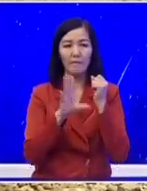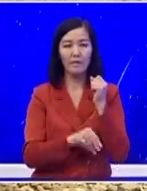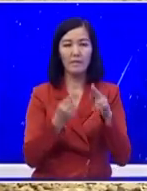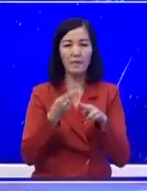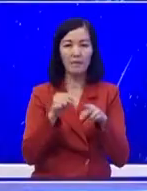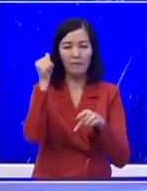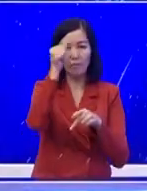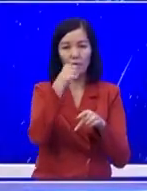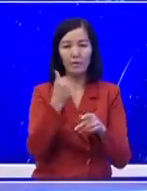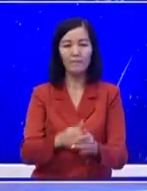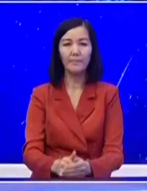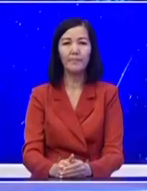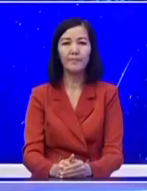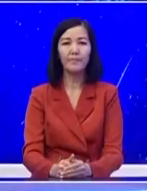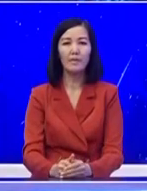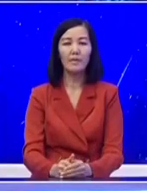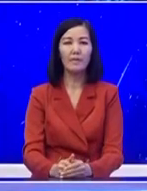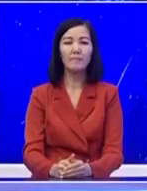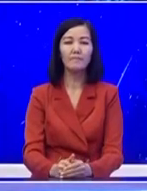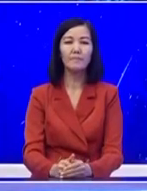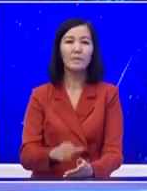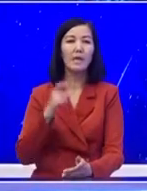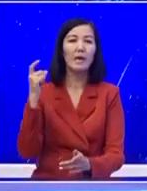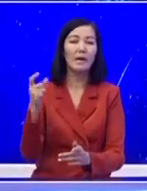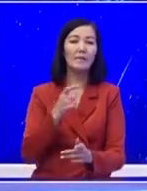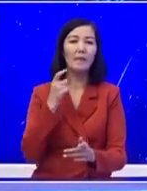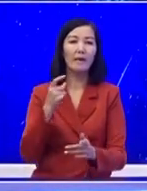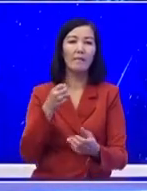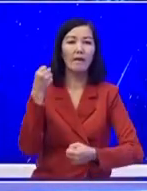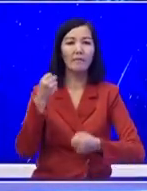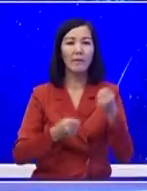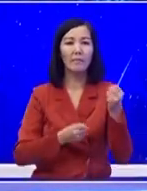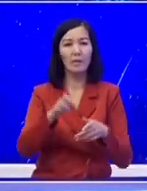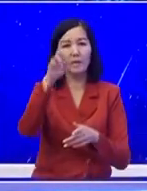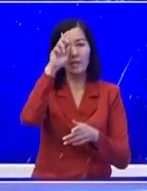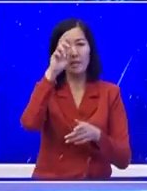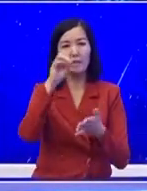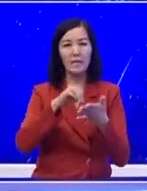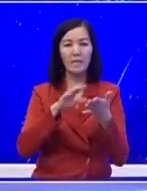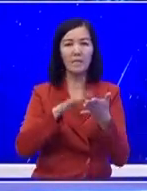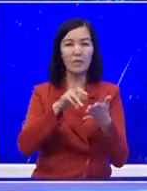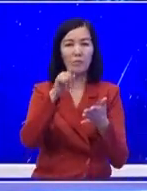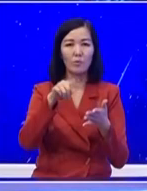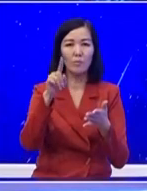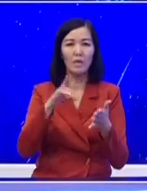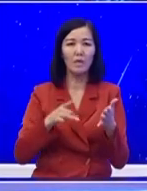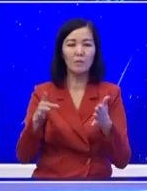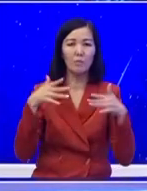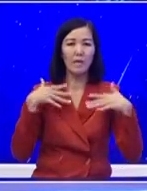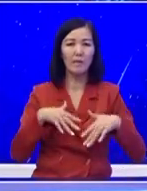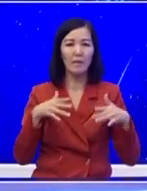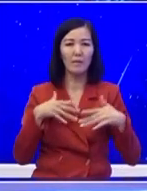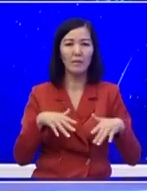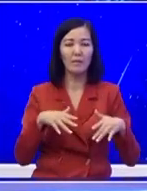года. К другим темам. Владельцам автомобилей с государственным регистрационным номером Республики Армения